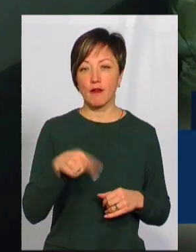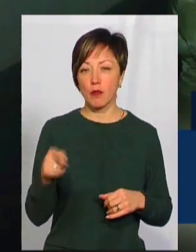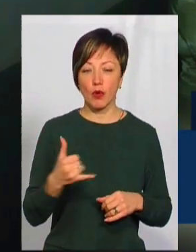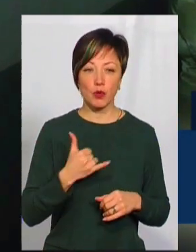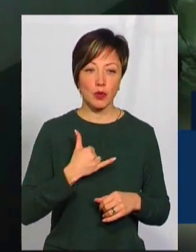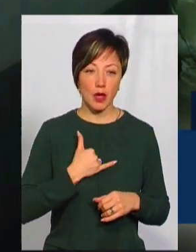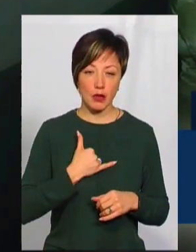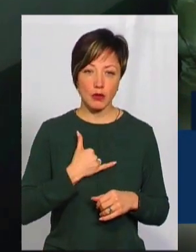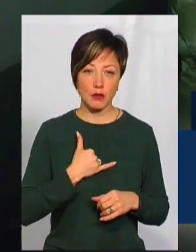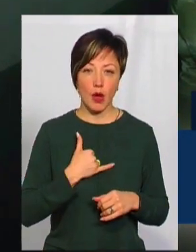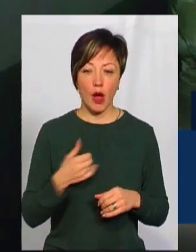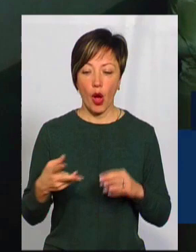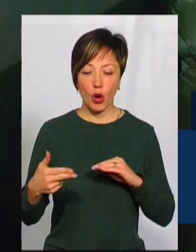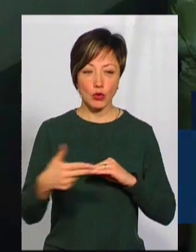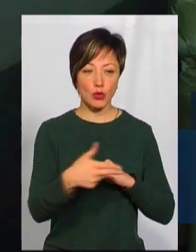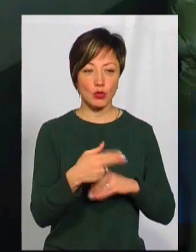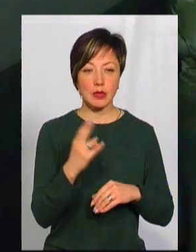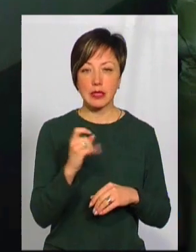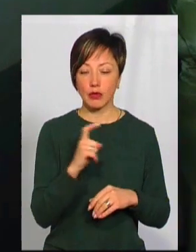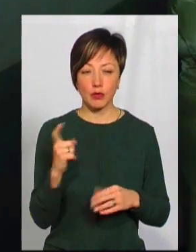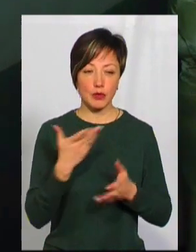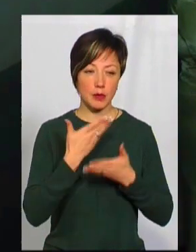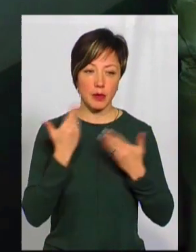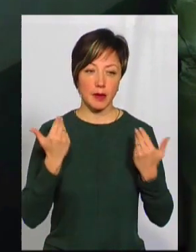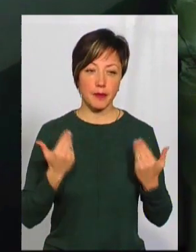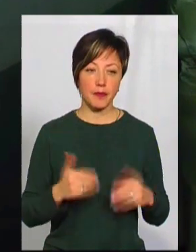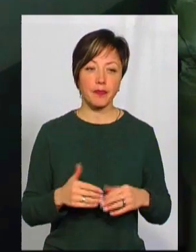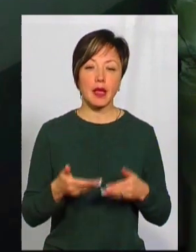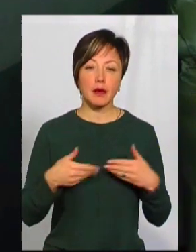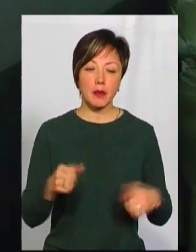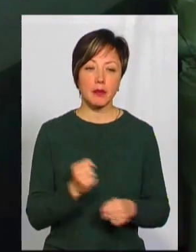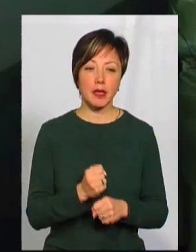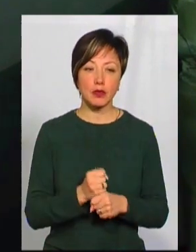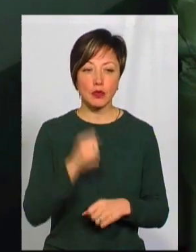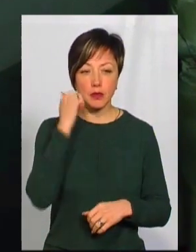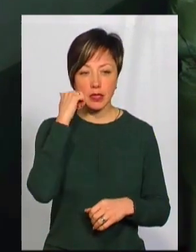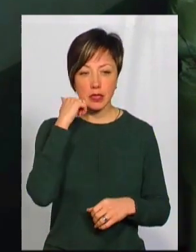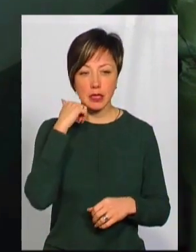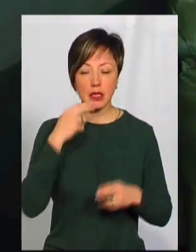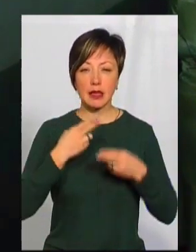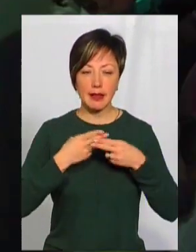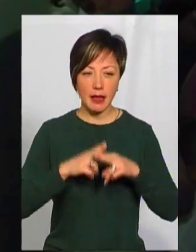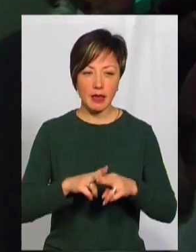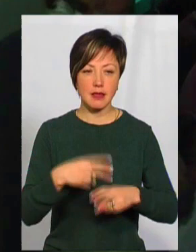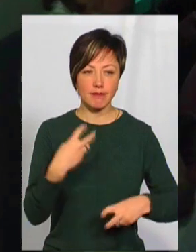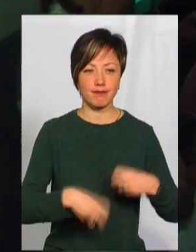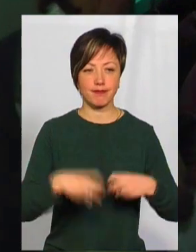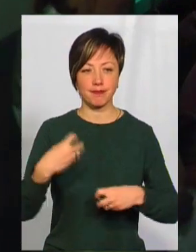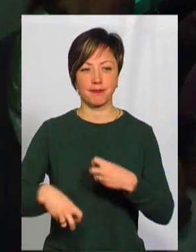нашому розкроєчному картонарному цеху немає. Тому ми працюємо на старій техніці, яка ламається. У